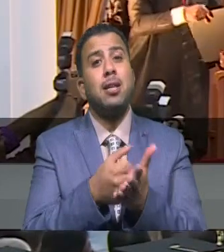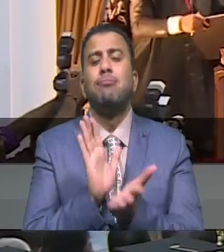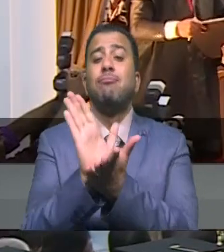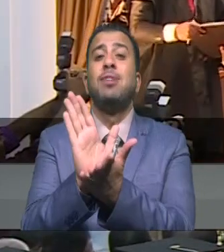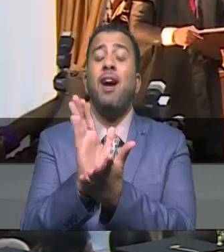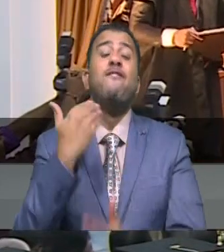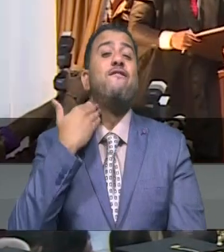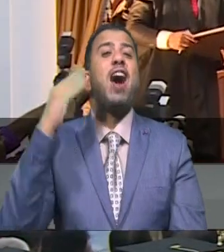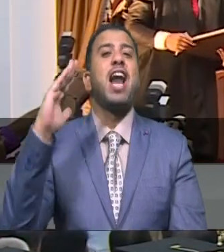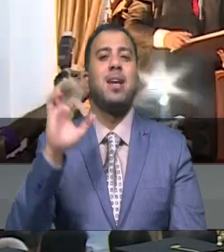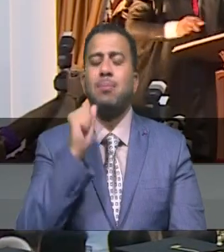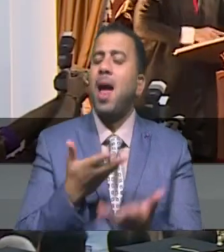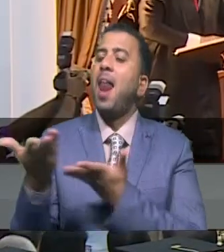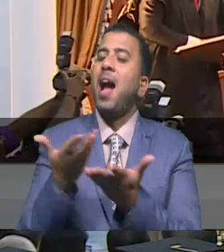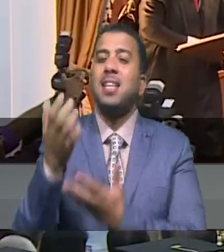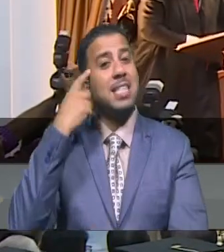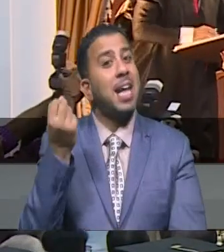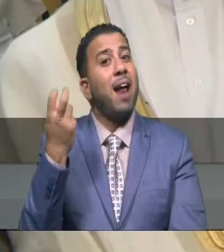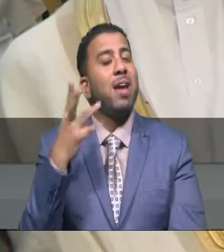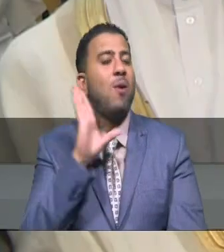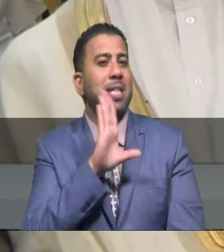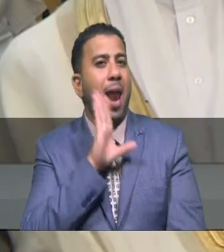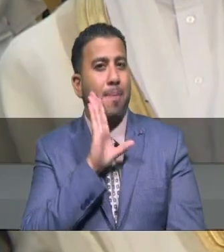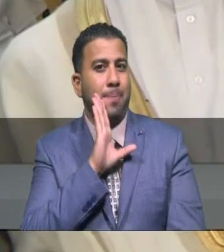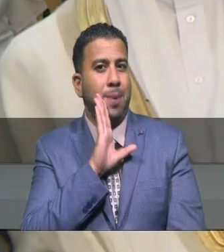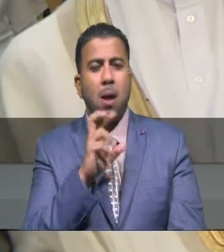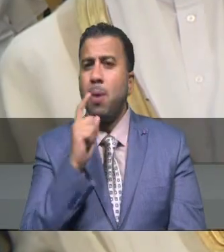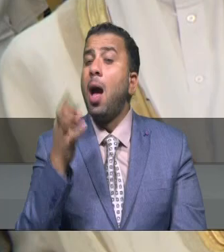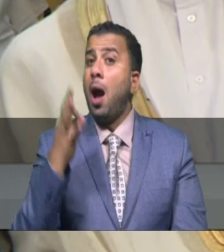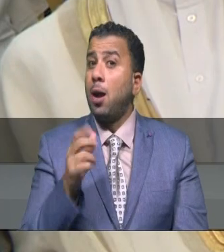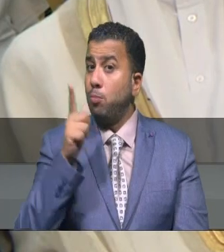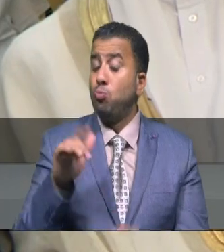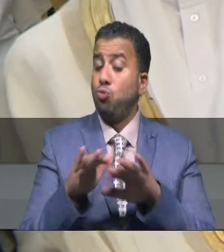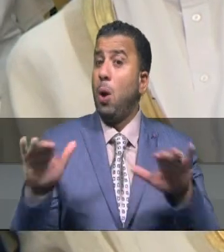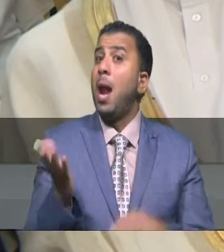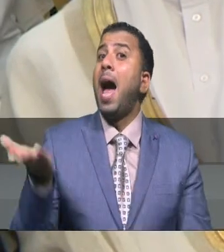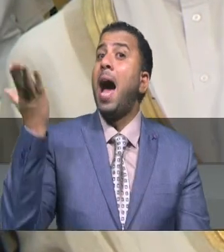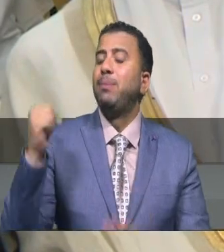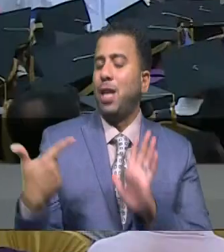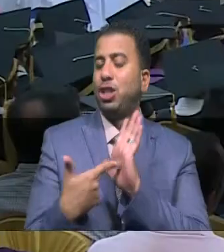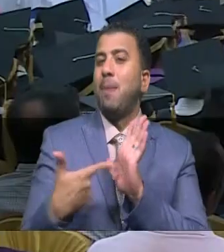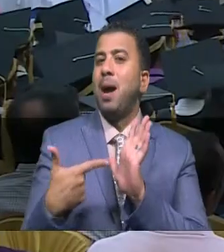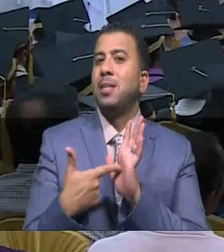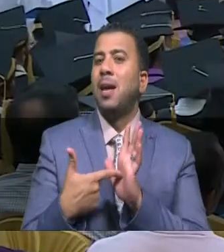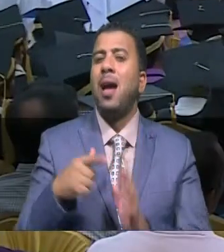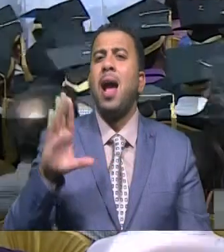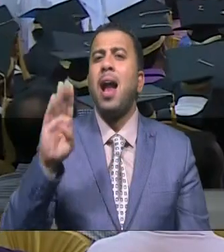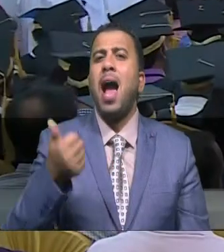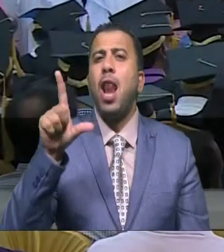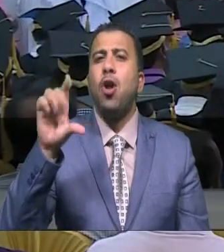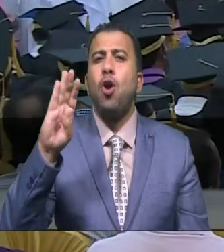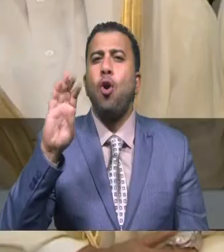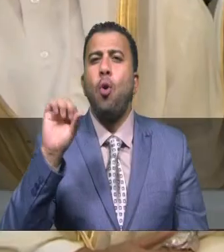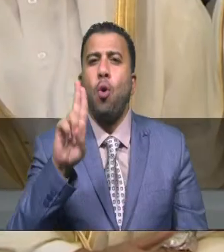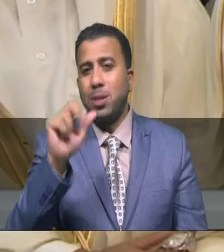في مجال العلاقات الثقافيه والتعليم اشاد سموه بالمستوى العادي لجامعه ودورها في توفير